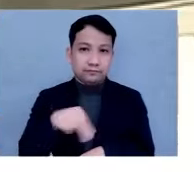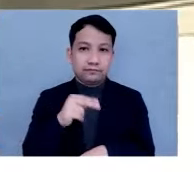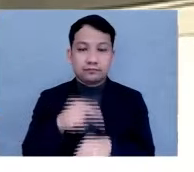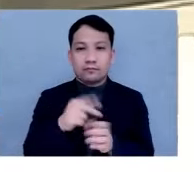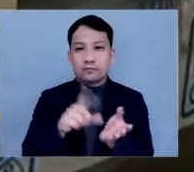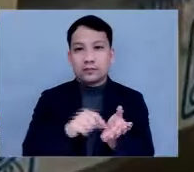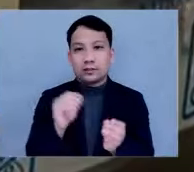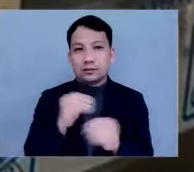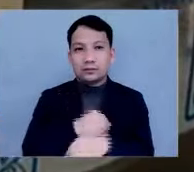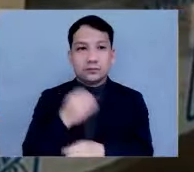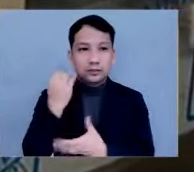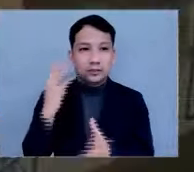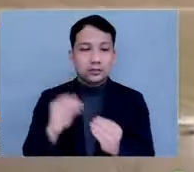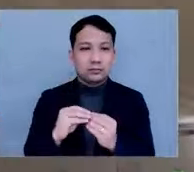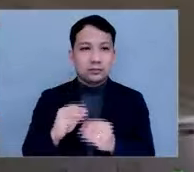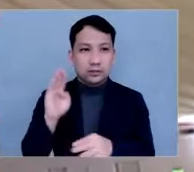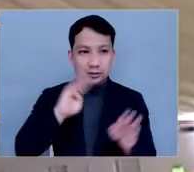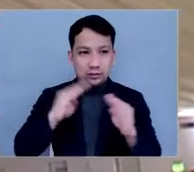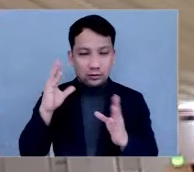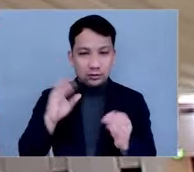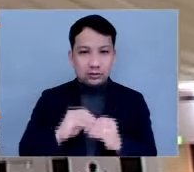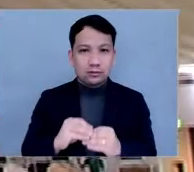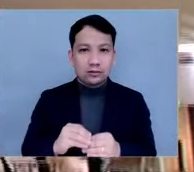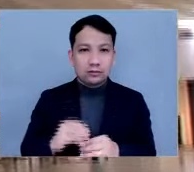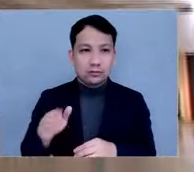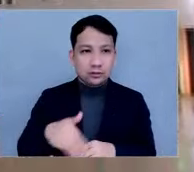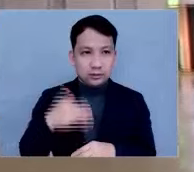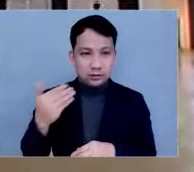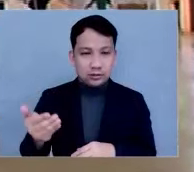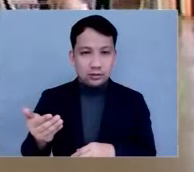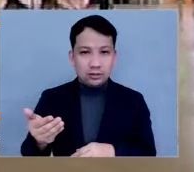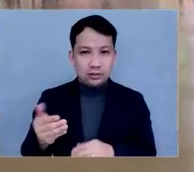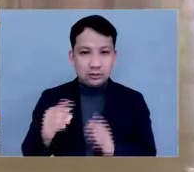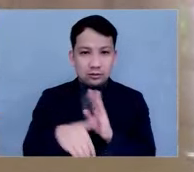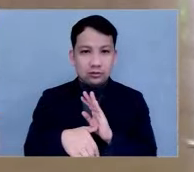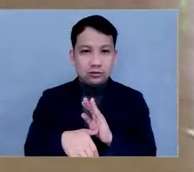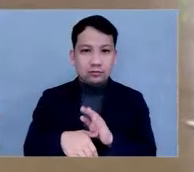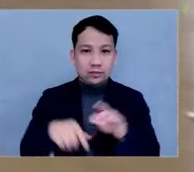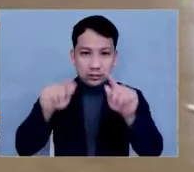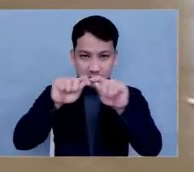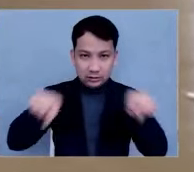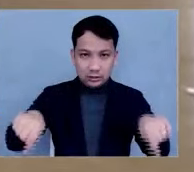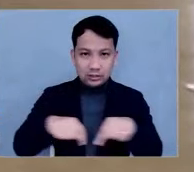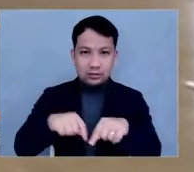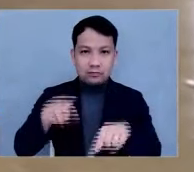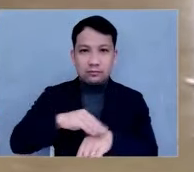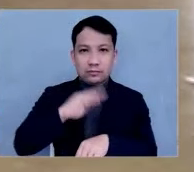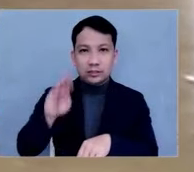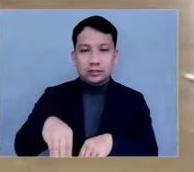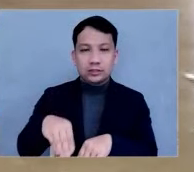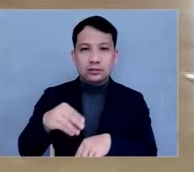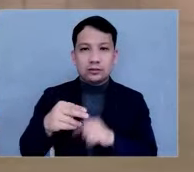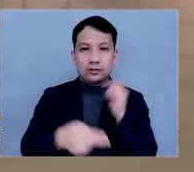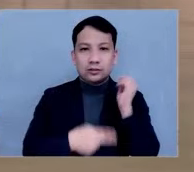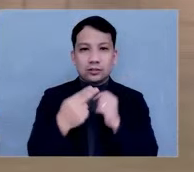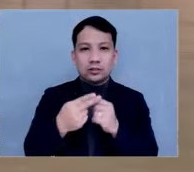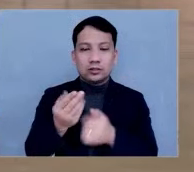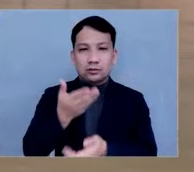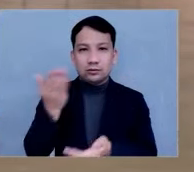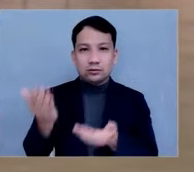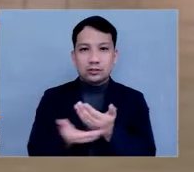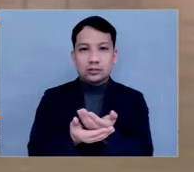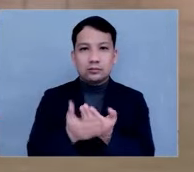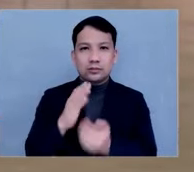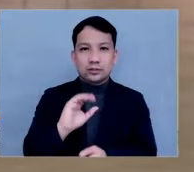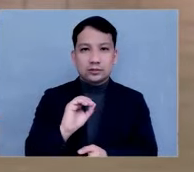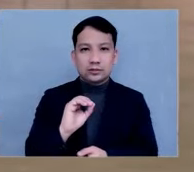Office sakaling magka-problema. Sunod na tinignan naman ng COMELEC ang tent sa Manila Hotel kung saan idaraos ang filing ng Certificate of Candidacy